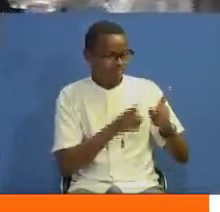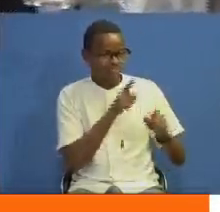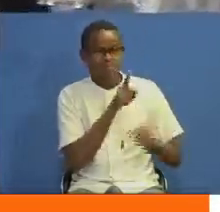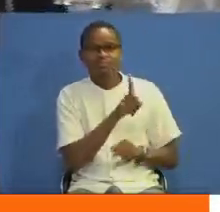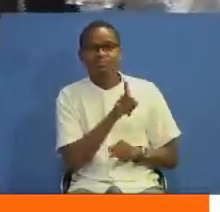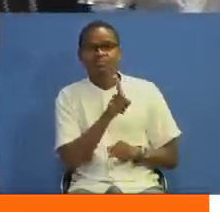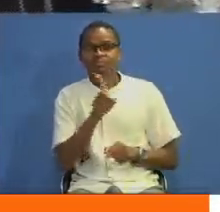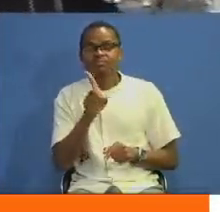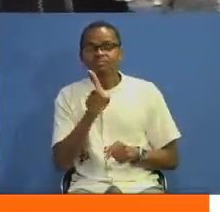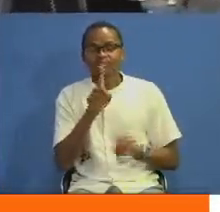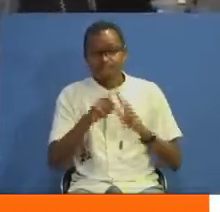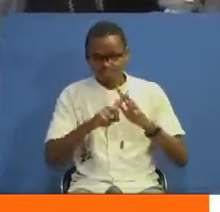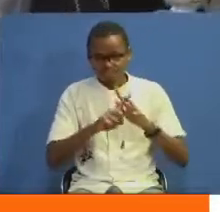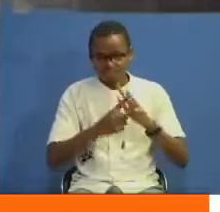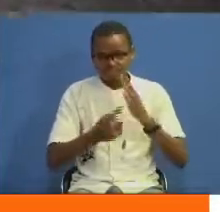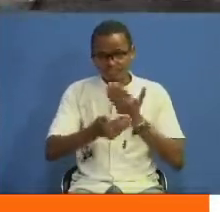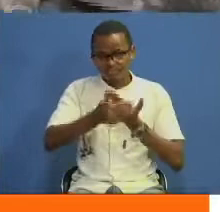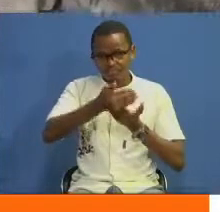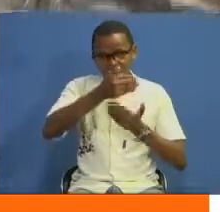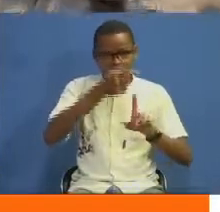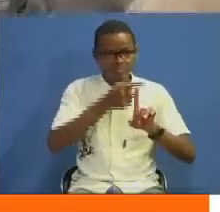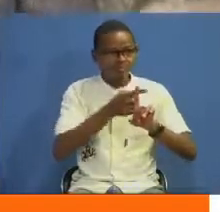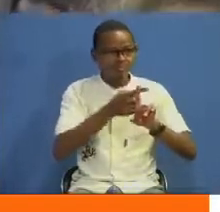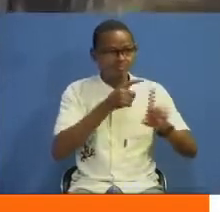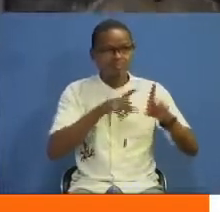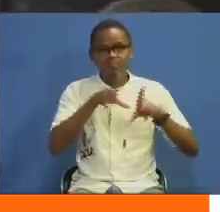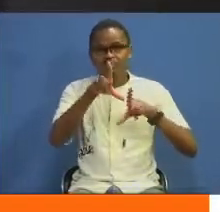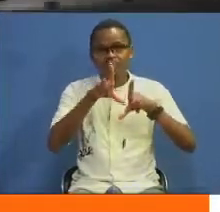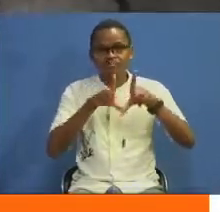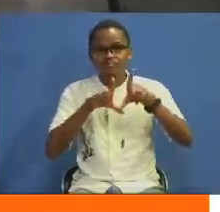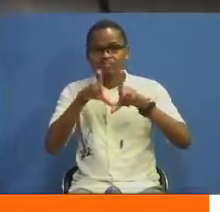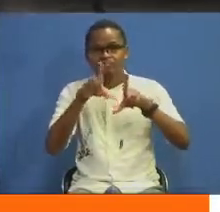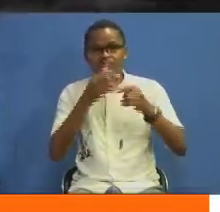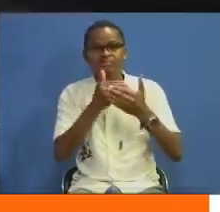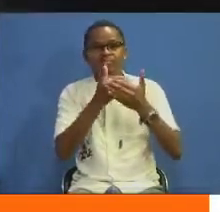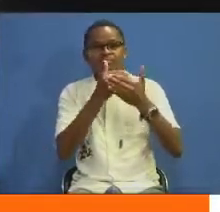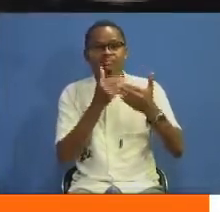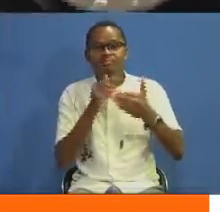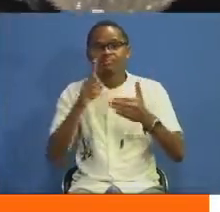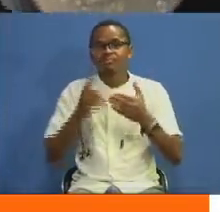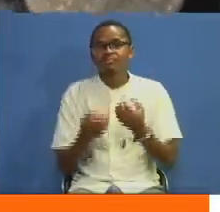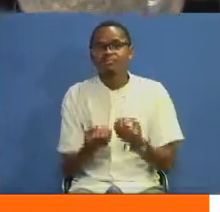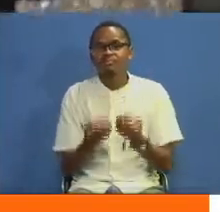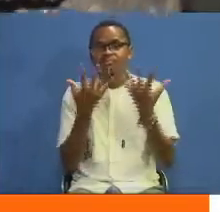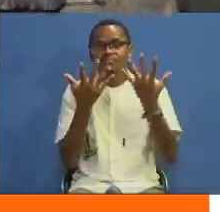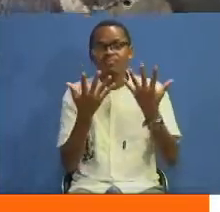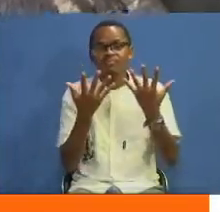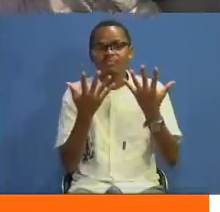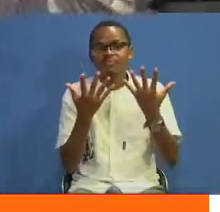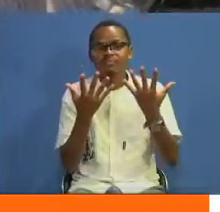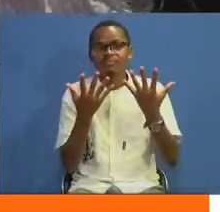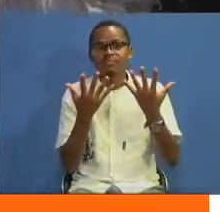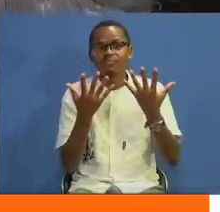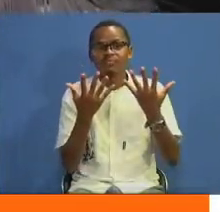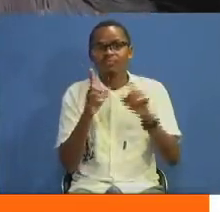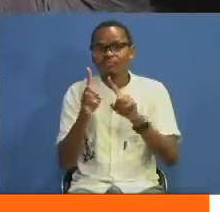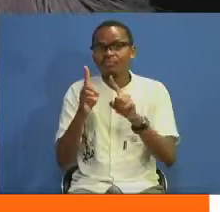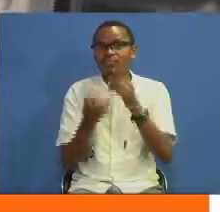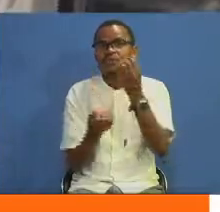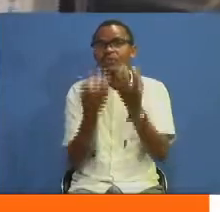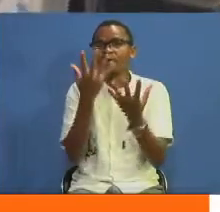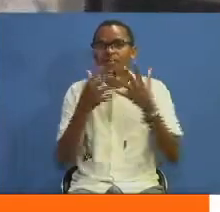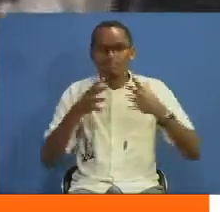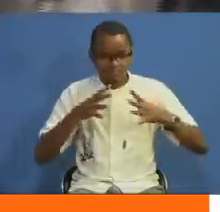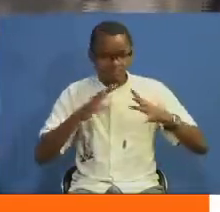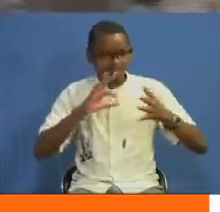hilo walianza kufyonza petroli kutoka kwa lori la mafuta kabla ya lori hilo kulipuka. Dimikali za moto ziligubika